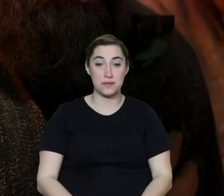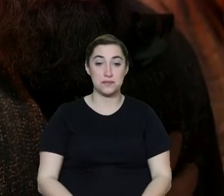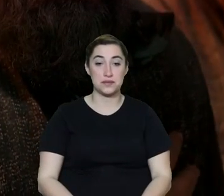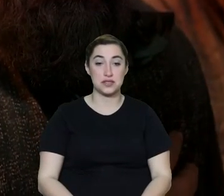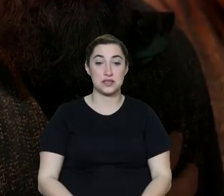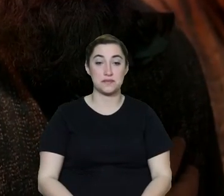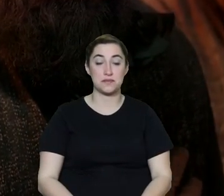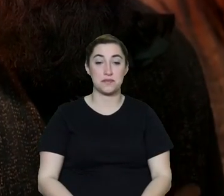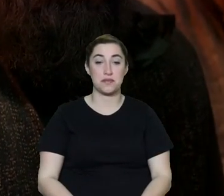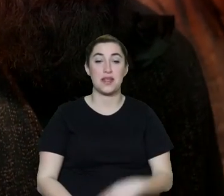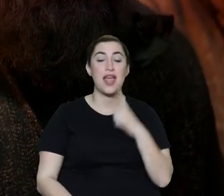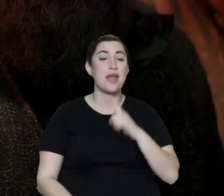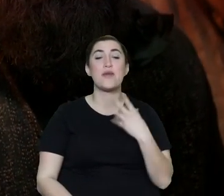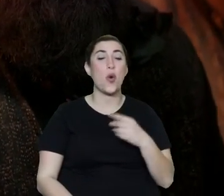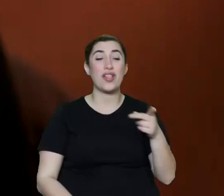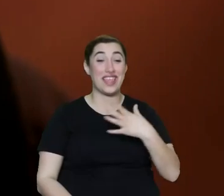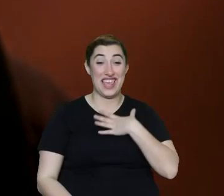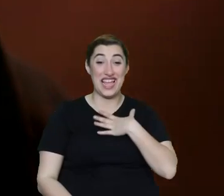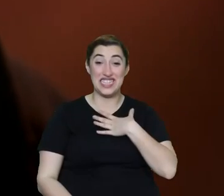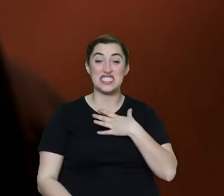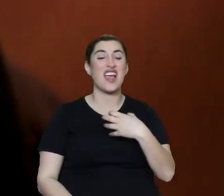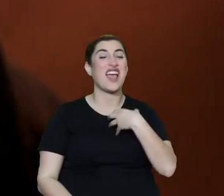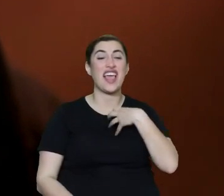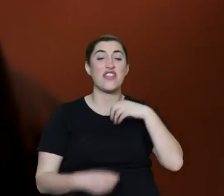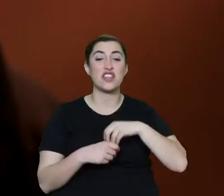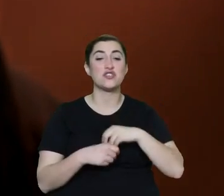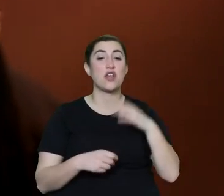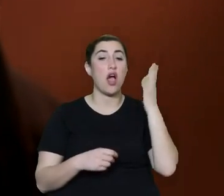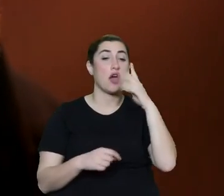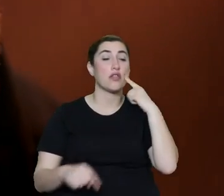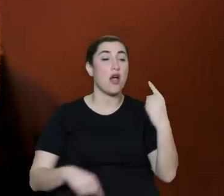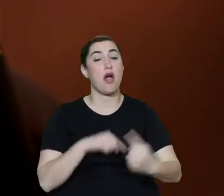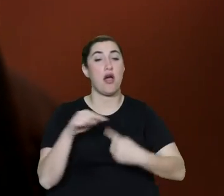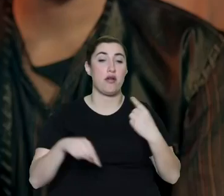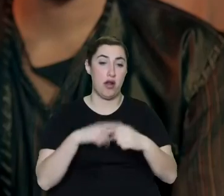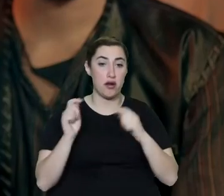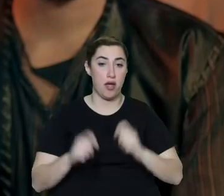Emirül müminin olan kendisi dahi kendine ayna arar o vakit.